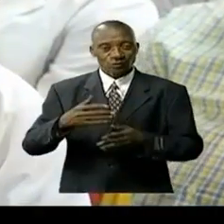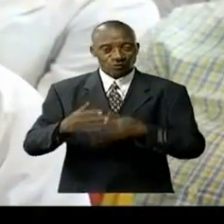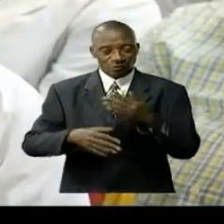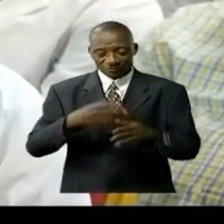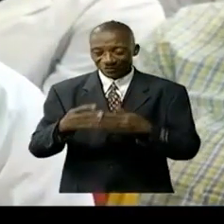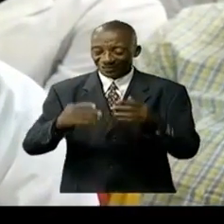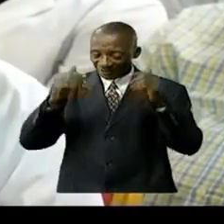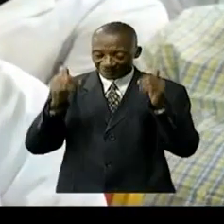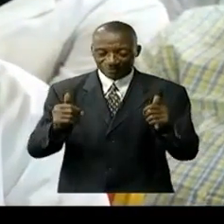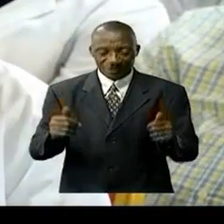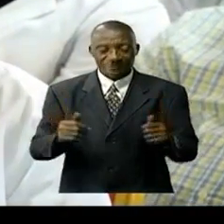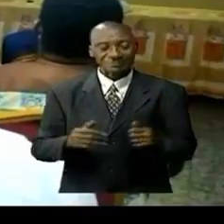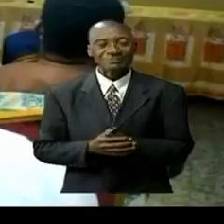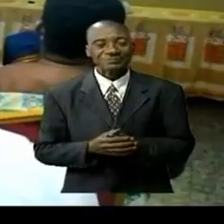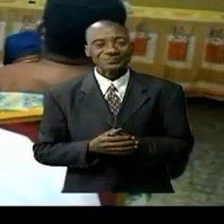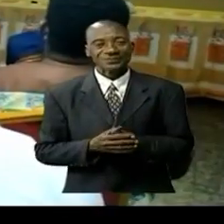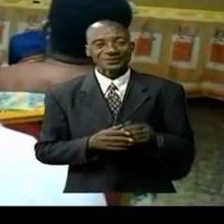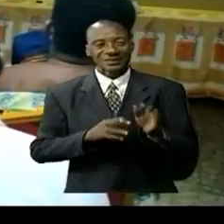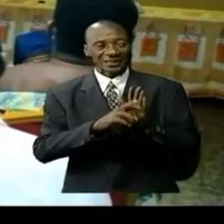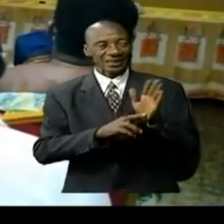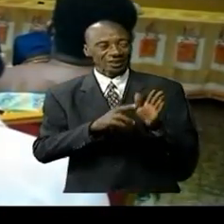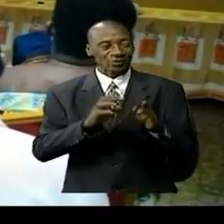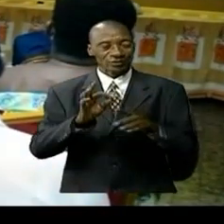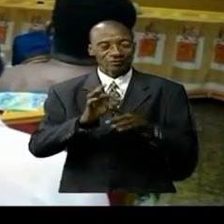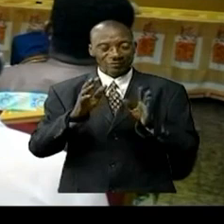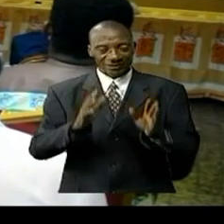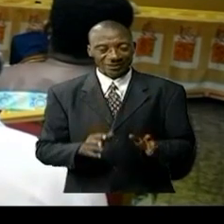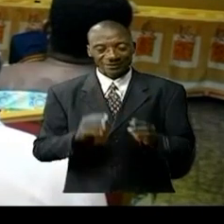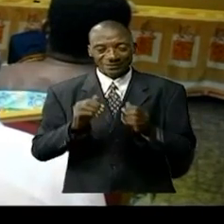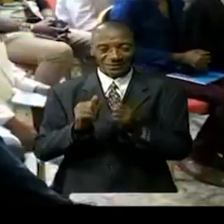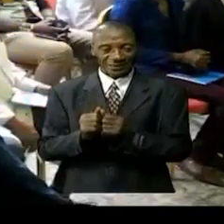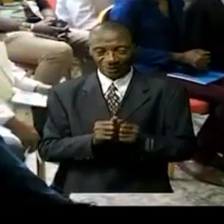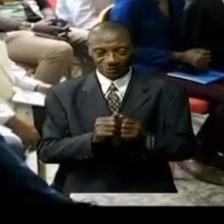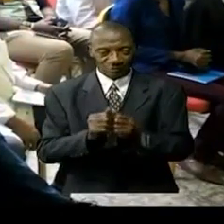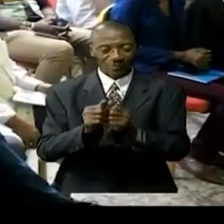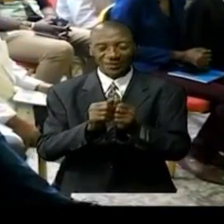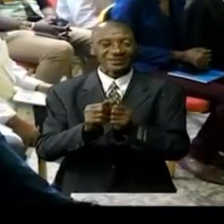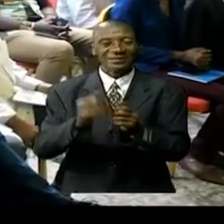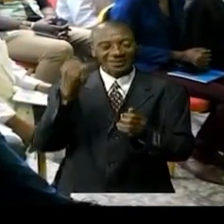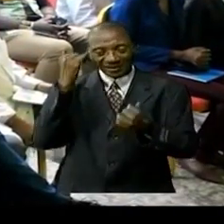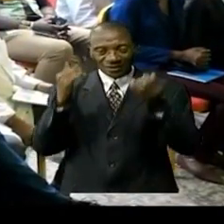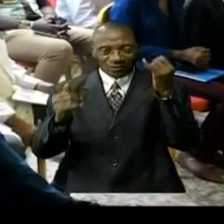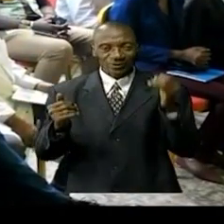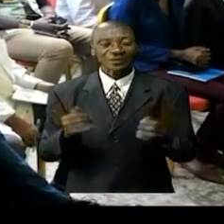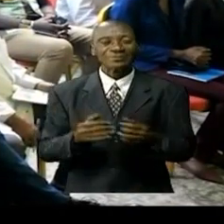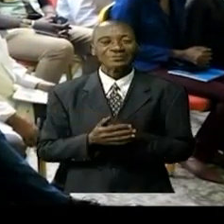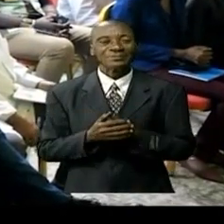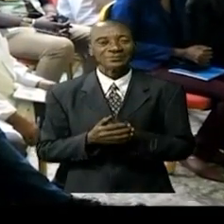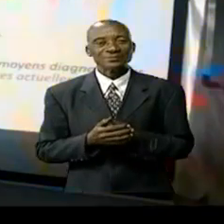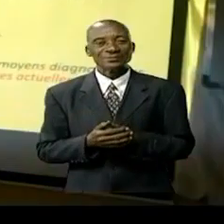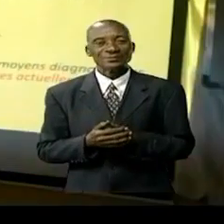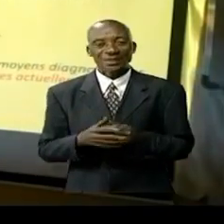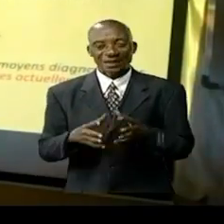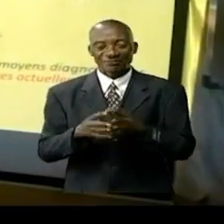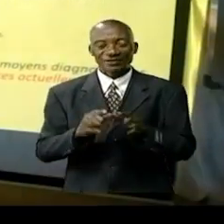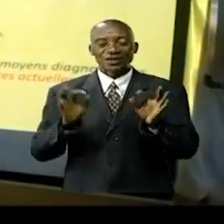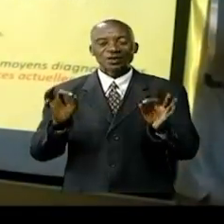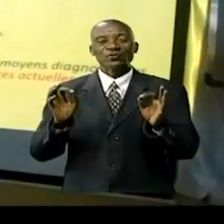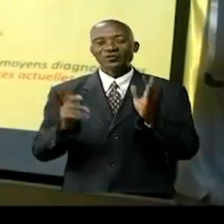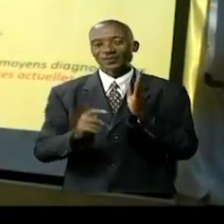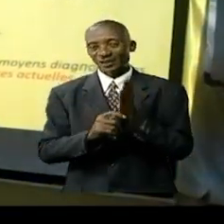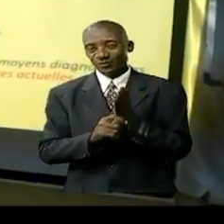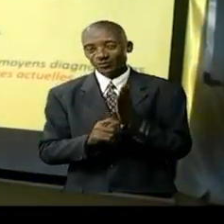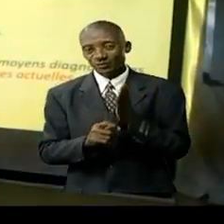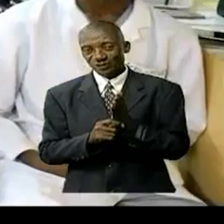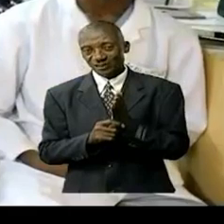interactif. C'est le rôle du formateur d'accompagner l'apprenant. Le recours aux nouvelles technologies est recommandé